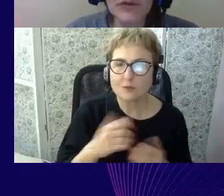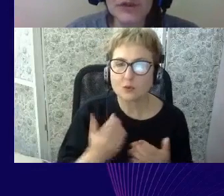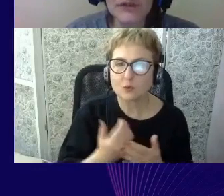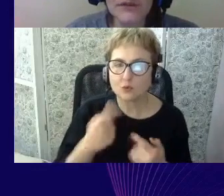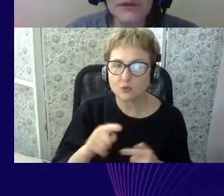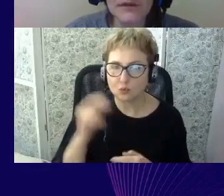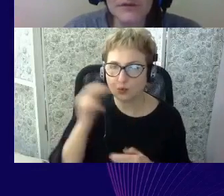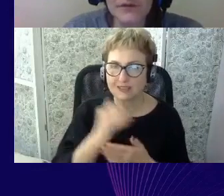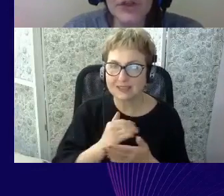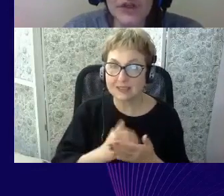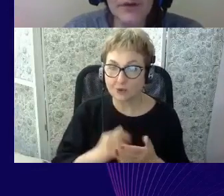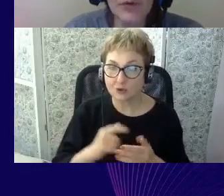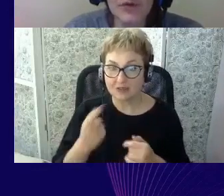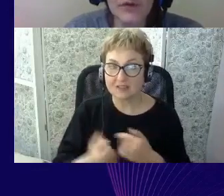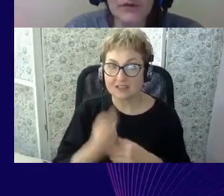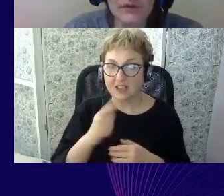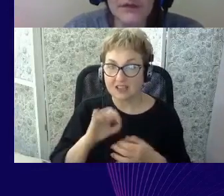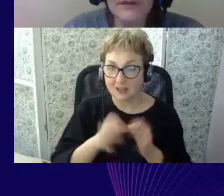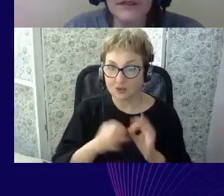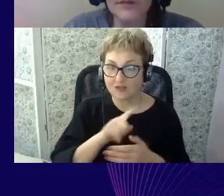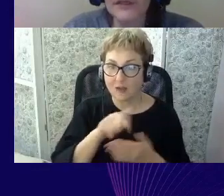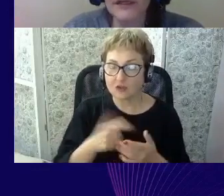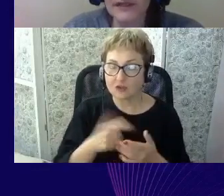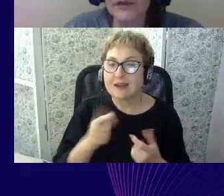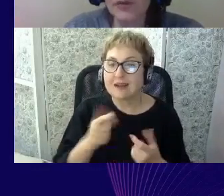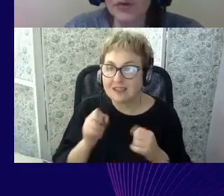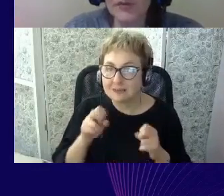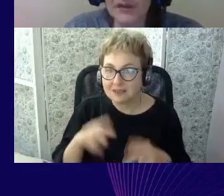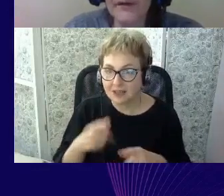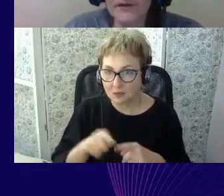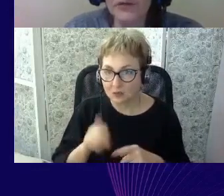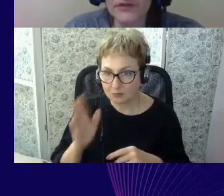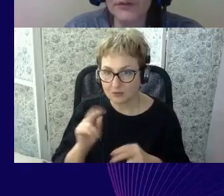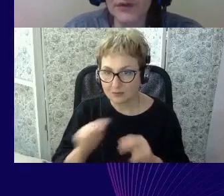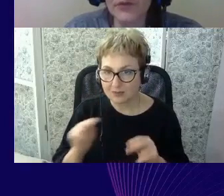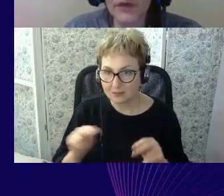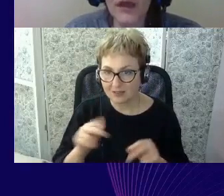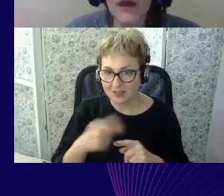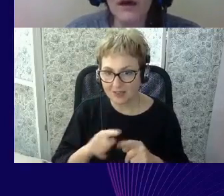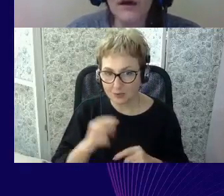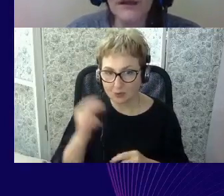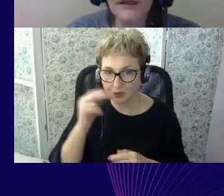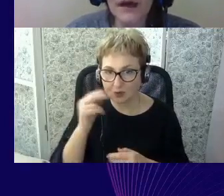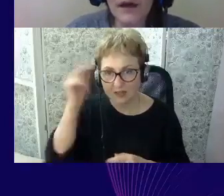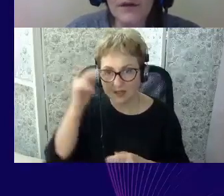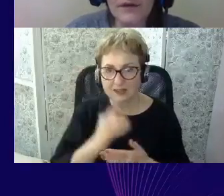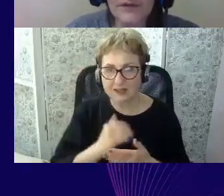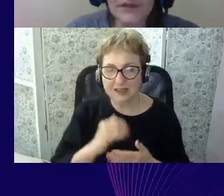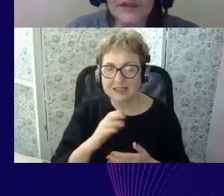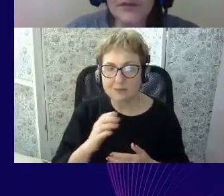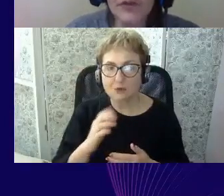возникает сложность в решении вопроса, где взять специалиста, который будет преподавать эту дисциплину, и